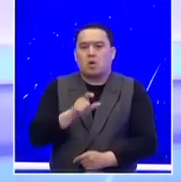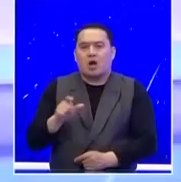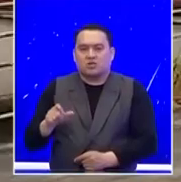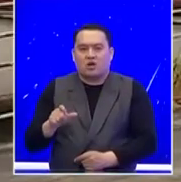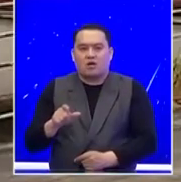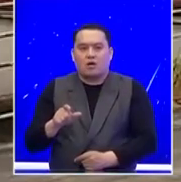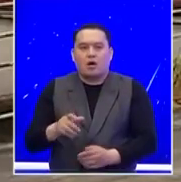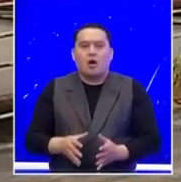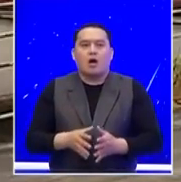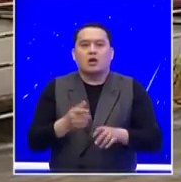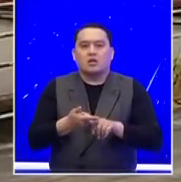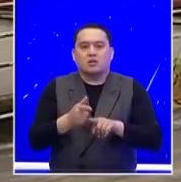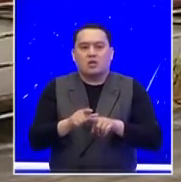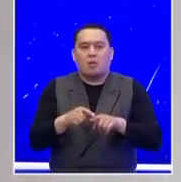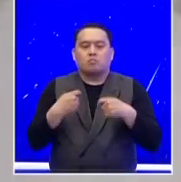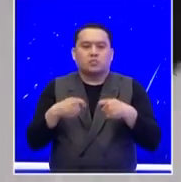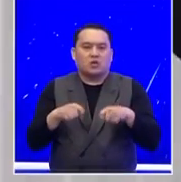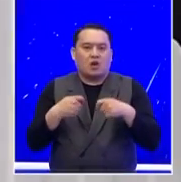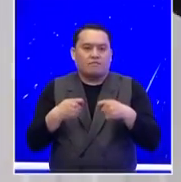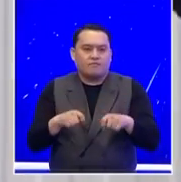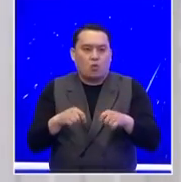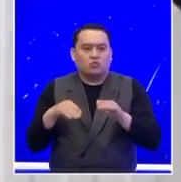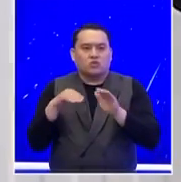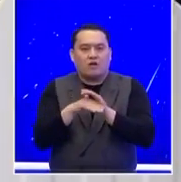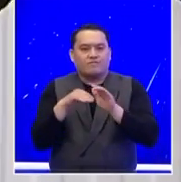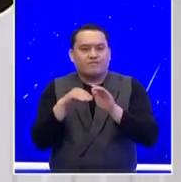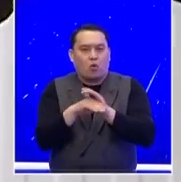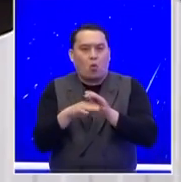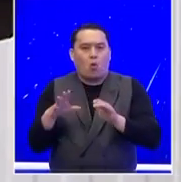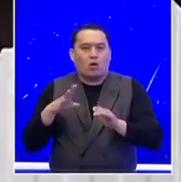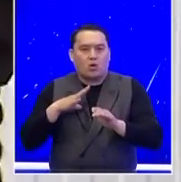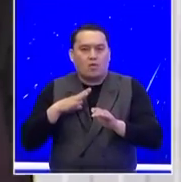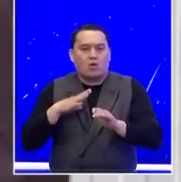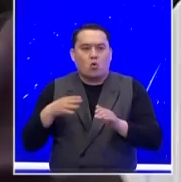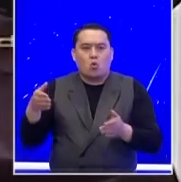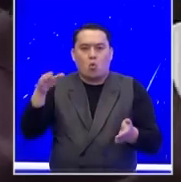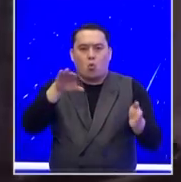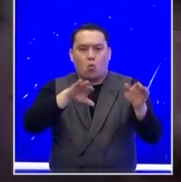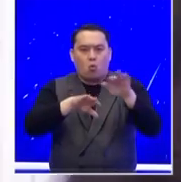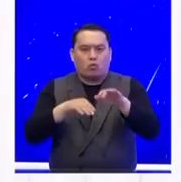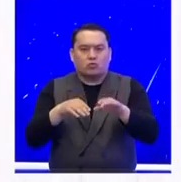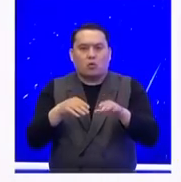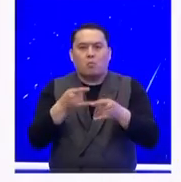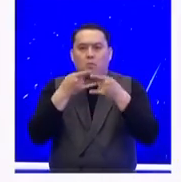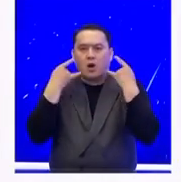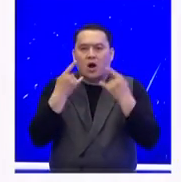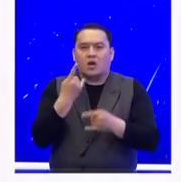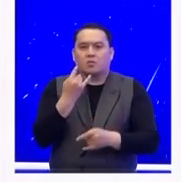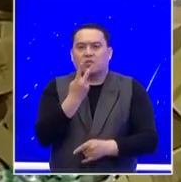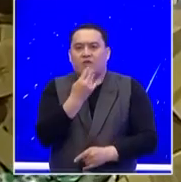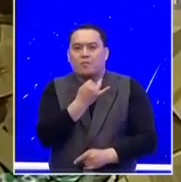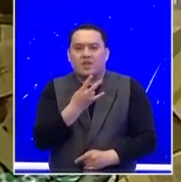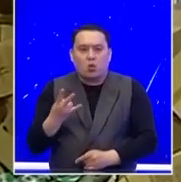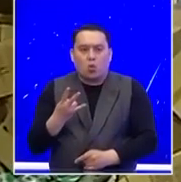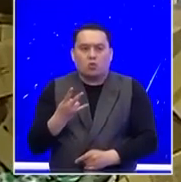Насколько внушительная эта партия, судите сами. На складских квадратных метрах горы упаковок. Одних масок тут 1,2 миллиона. Все